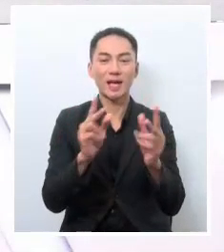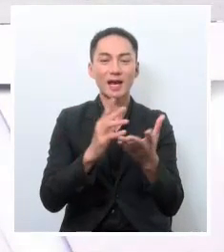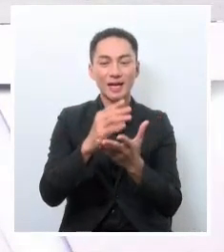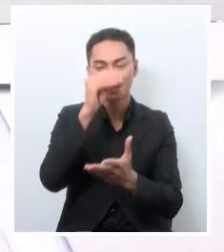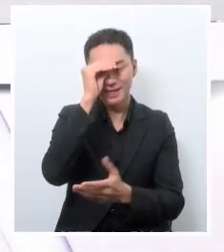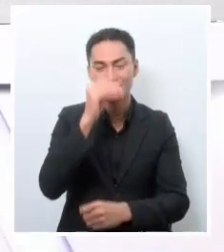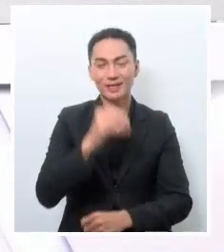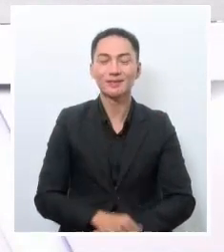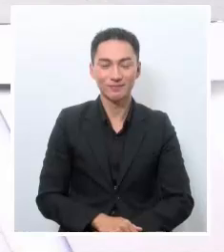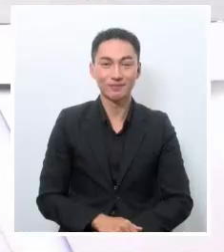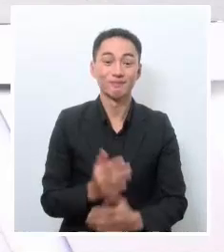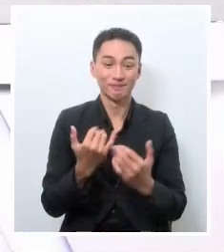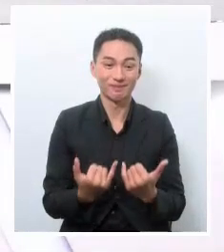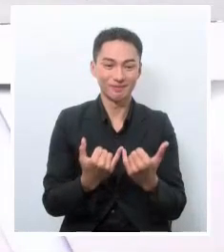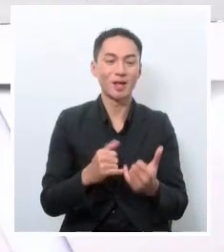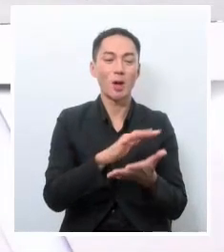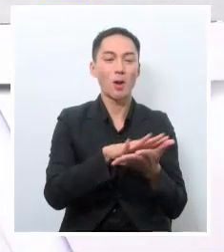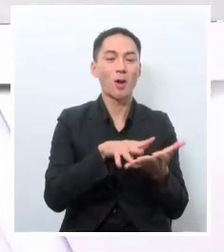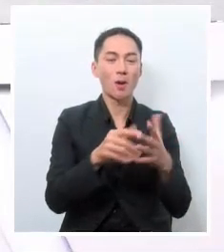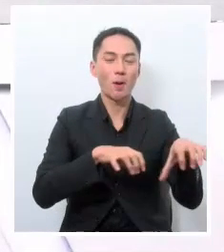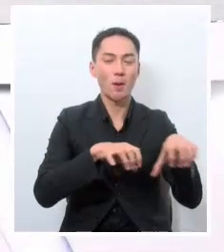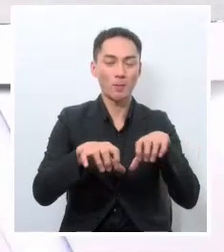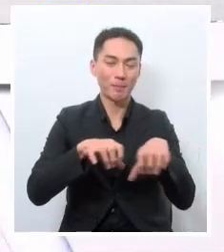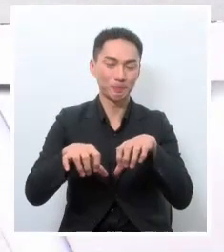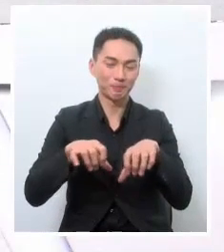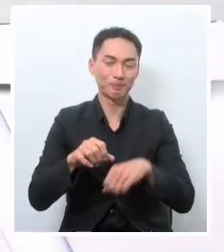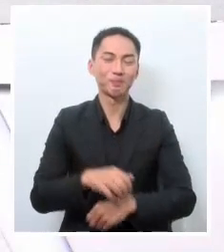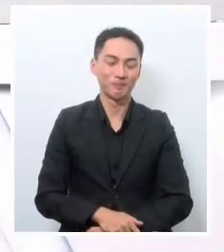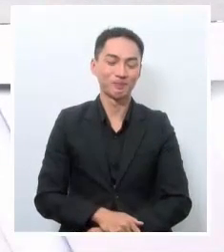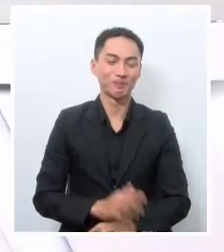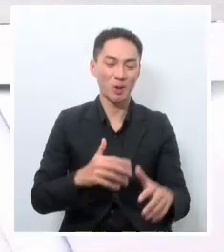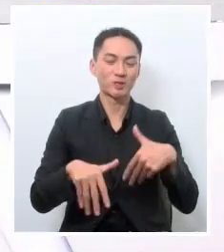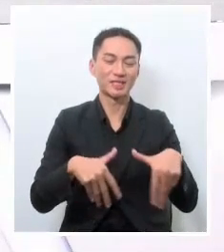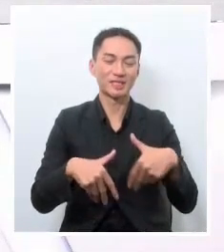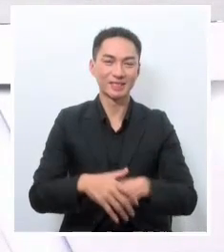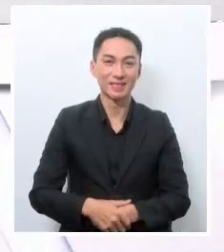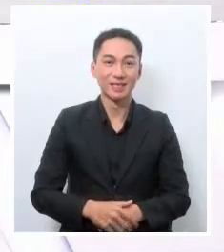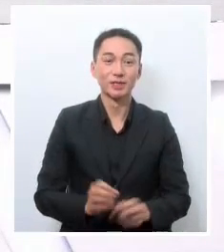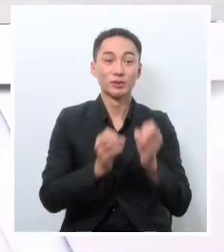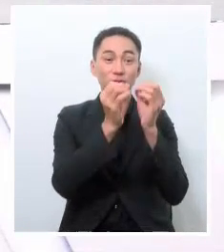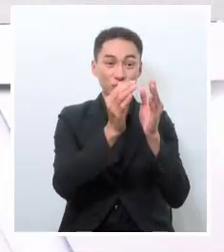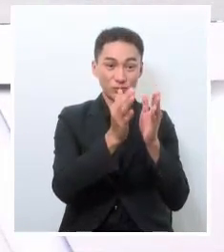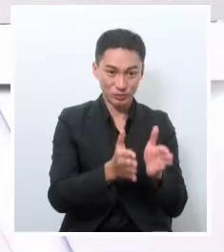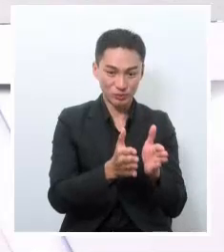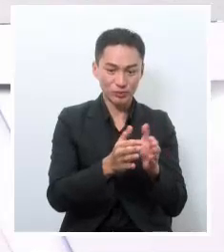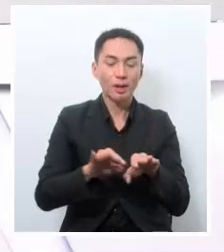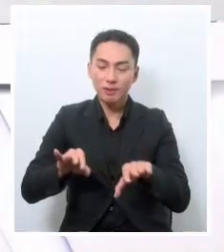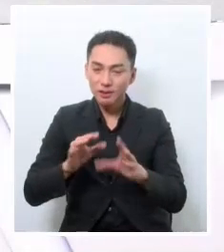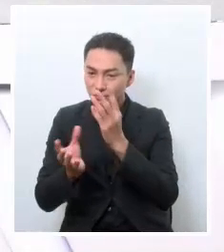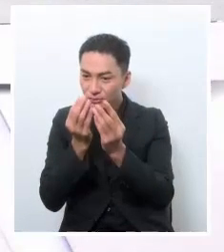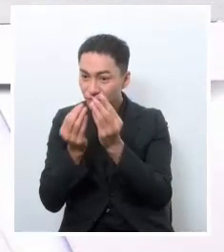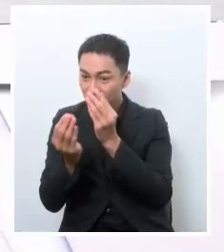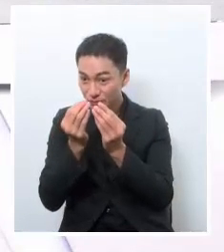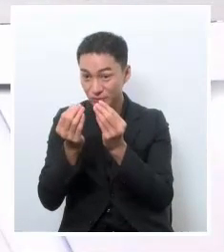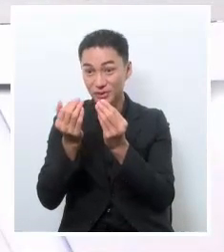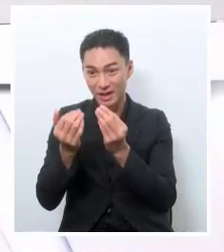แนวทางในการออกแบบการจัดการเรียนรู้โดยการบูรณาการแหล่งเรียนรู้ในท้องถิ่นโดยมีคุณครูผู้สอนแล้วก็สิ่งที่นักเรียนได้เรียนรู้รวม